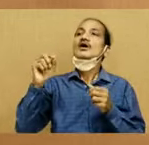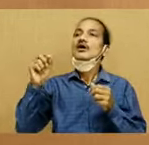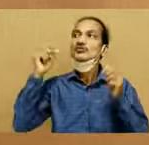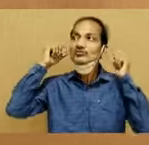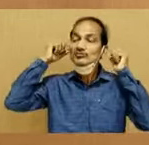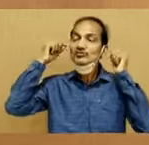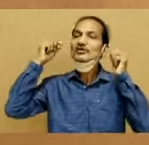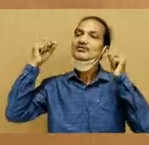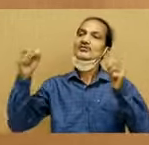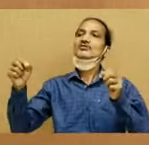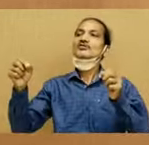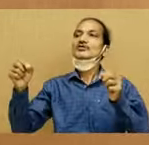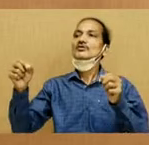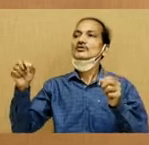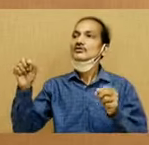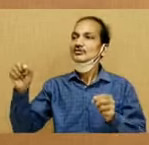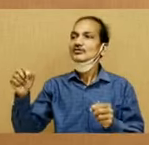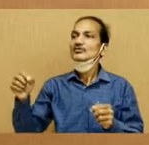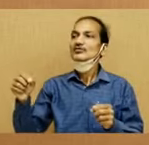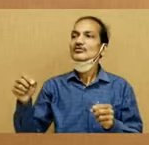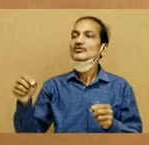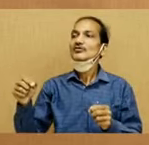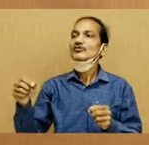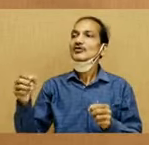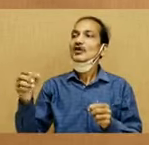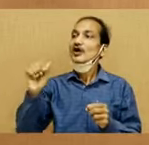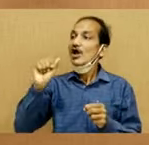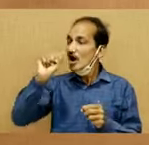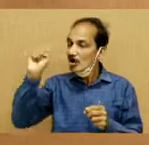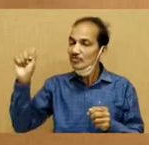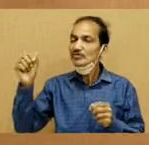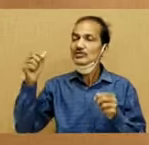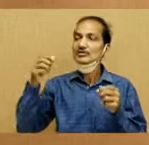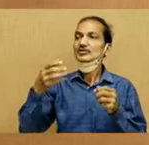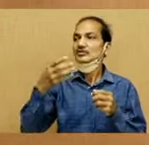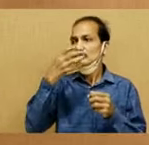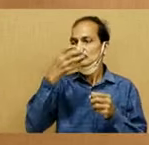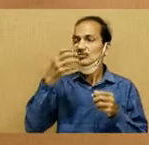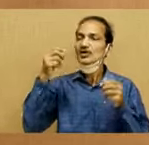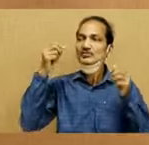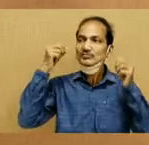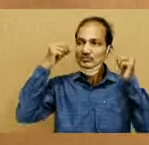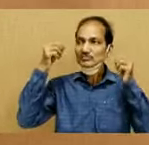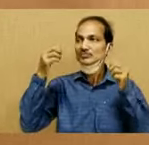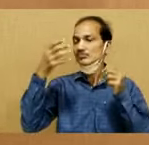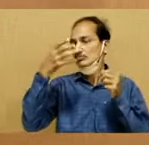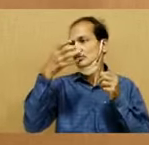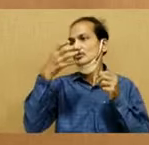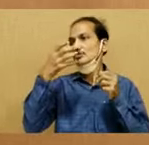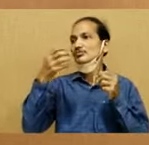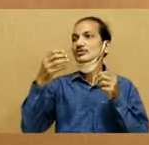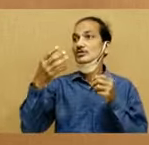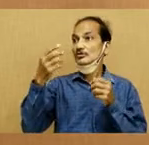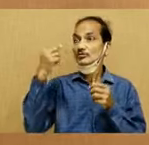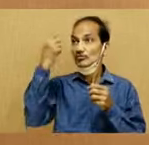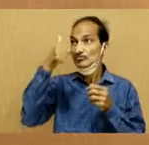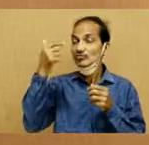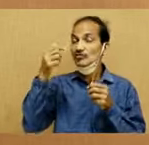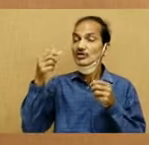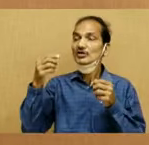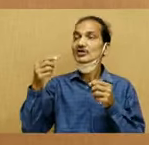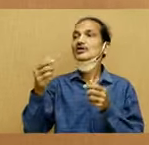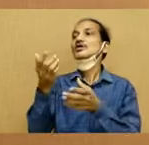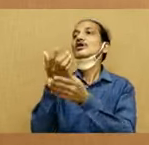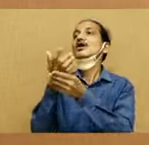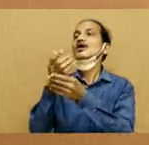ସମାଧାନ ହେଲା ମାସ୍କ ପିନ୍ଧିବେ ଆଉ ମୁହଁରେ ହାତ ଦେବେ ନାହିଁ ଆଉ ମାସ୍କକୁ ସଠିକ୍ ଭାବରେ ପିନ୍ଧିବେ। ମୋ ପରି ତାହେଲେ ଶ୍ରୀମତୀ